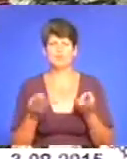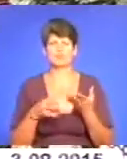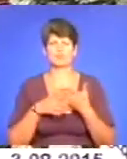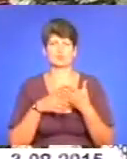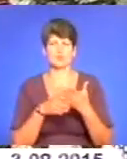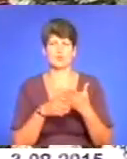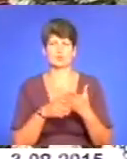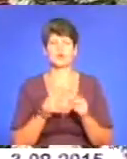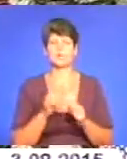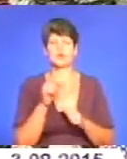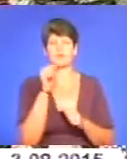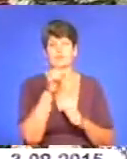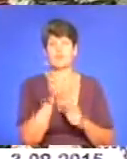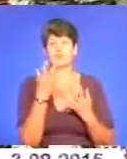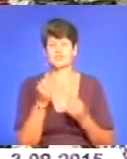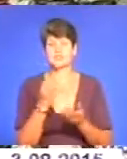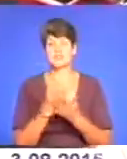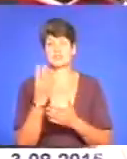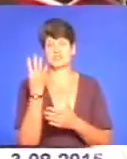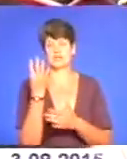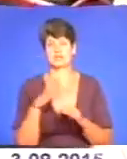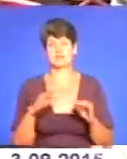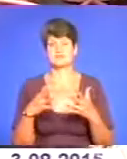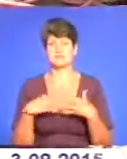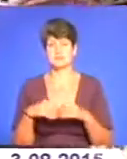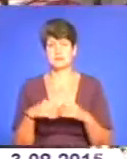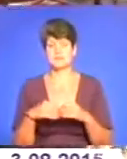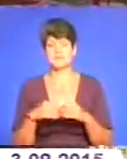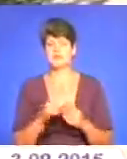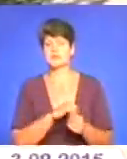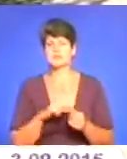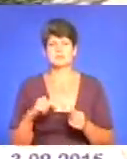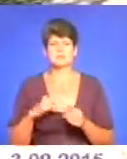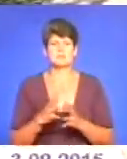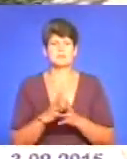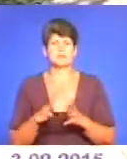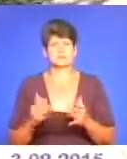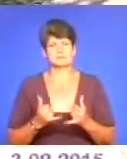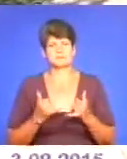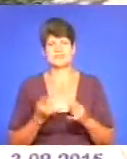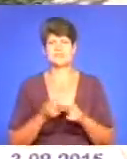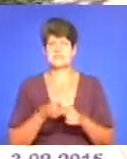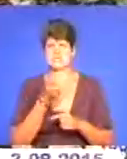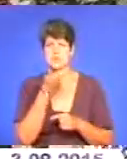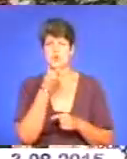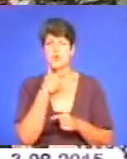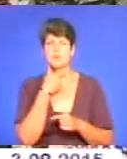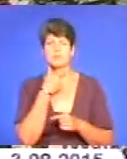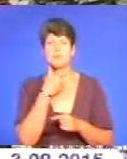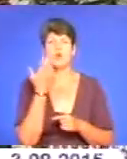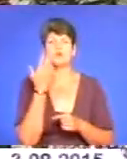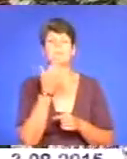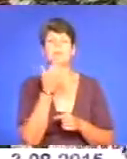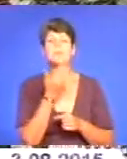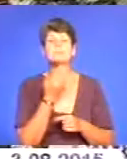допомоги, тому що крім нього ще 4 дітей в сім'ї. А найбільша чеснота Олега, кажуть його знайомі, це скромність. Коли ми